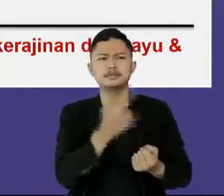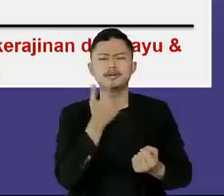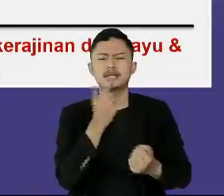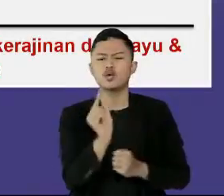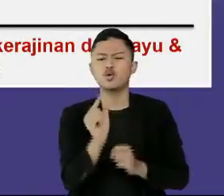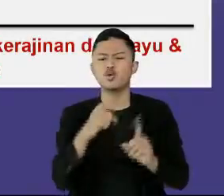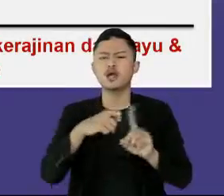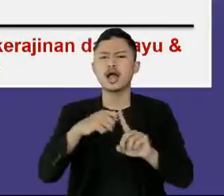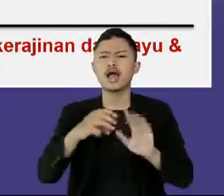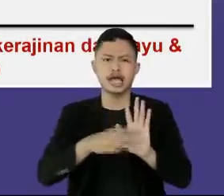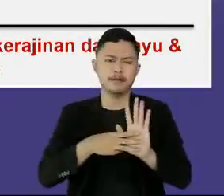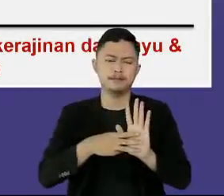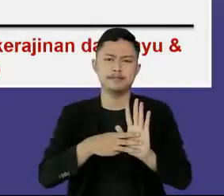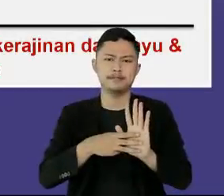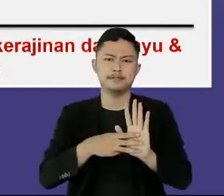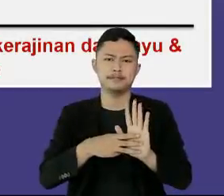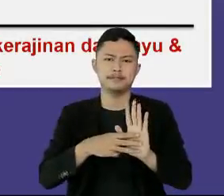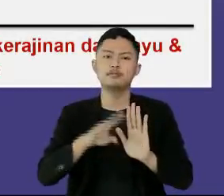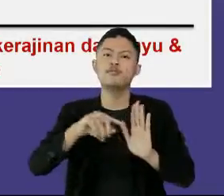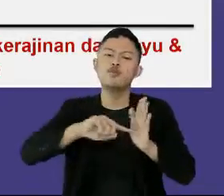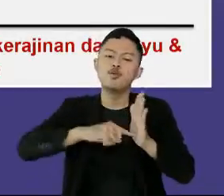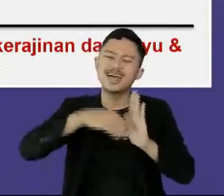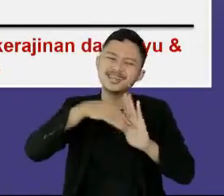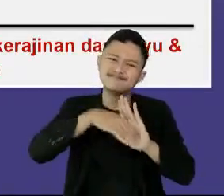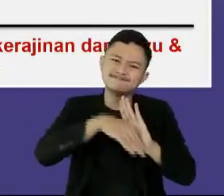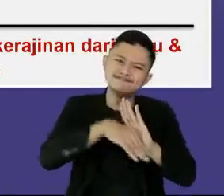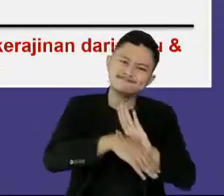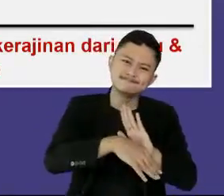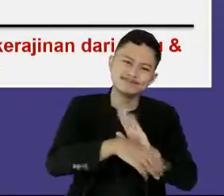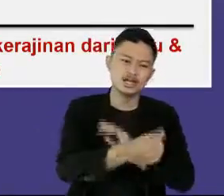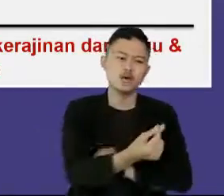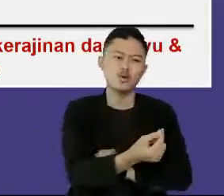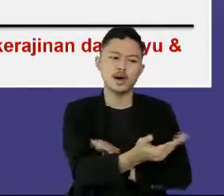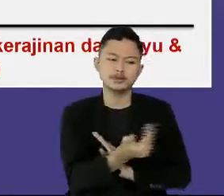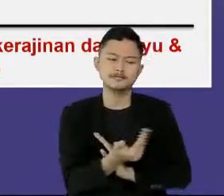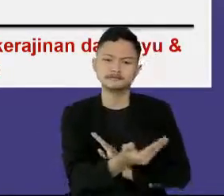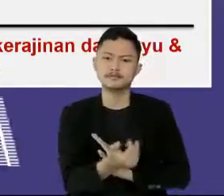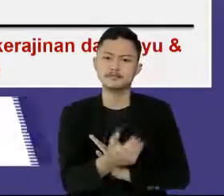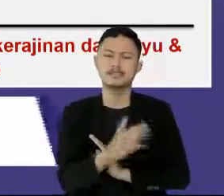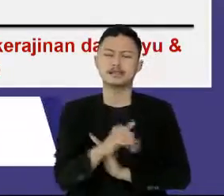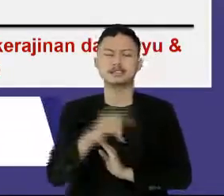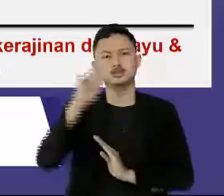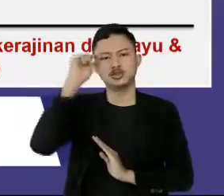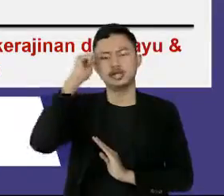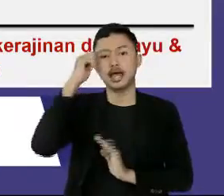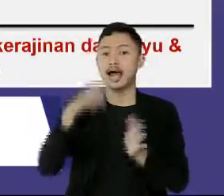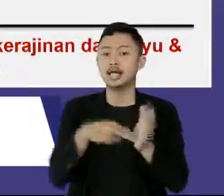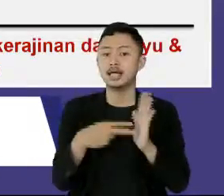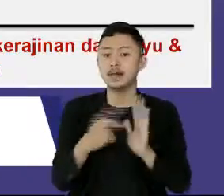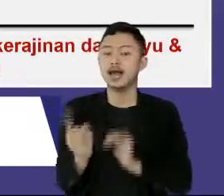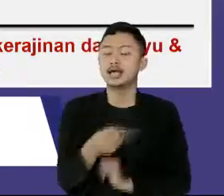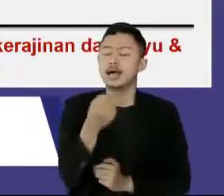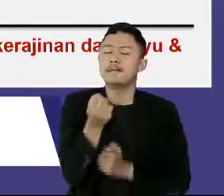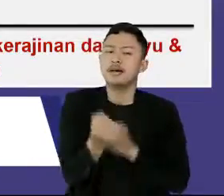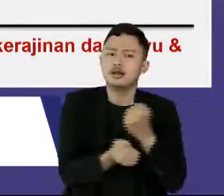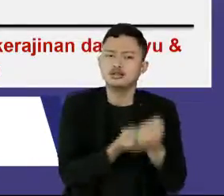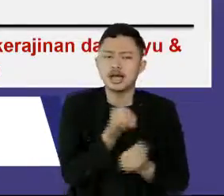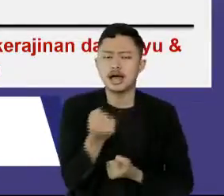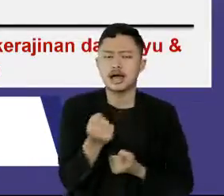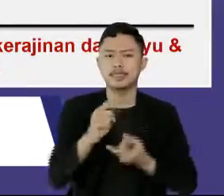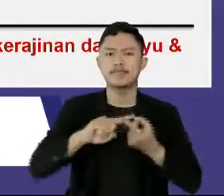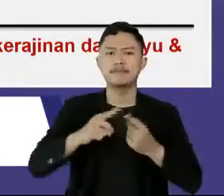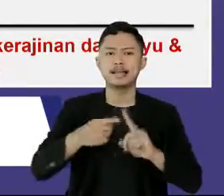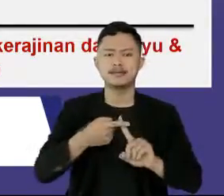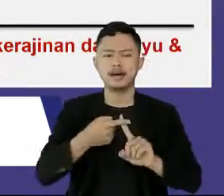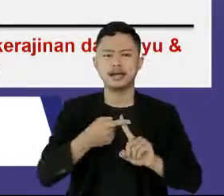menengah kecil, Pak Troy. Ya. Nah, jadi ini juga kita apa kita upayakan supaya